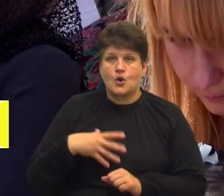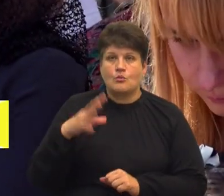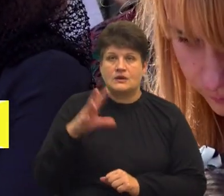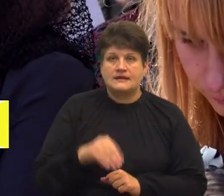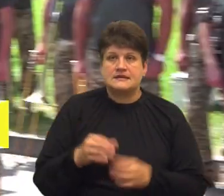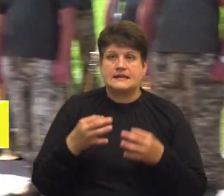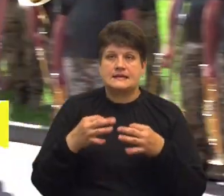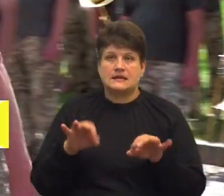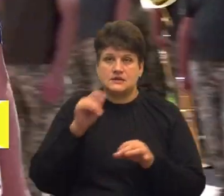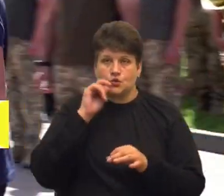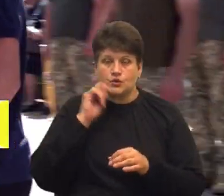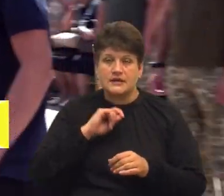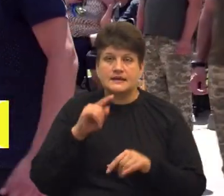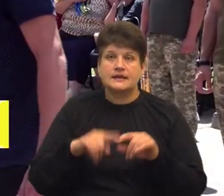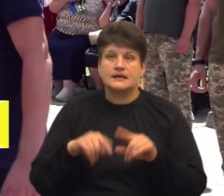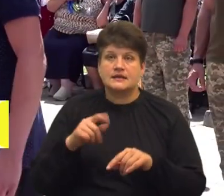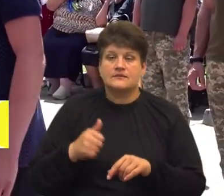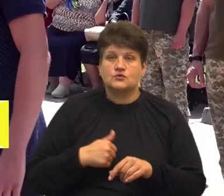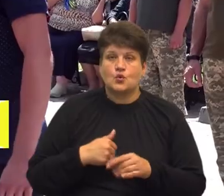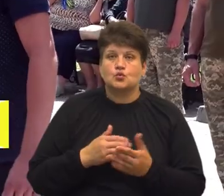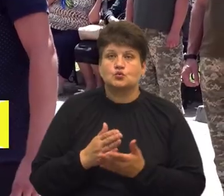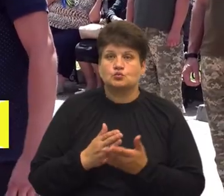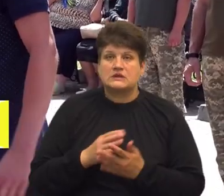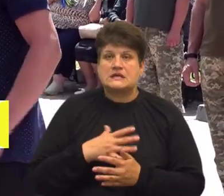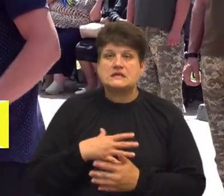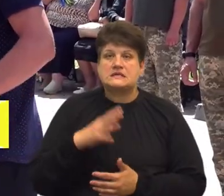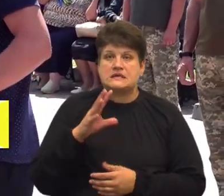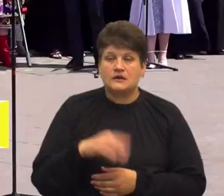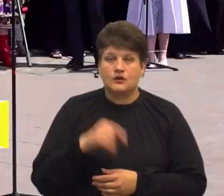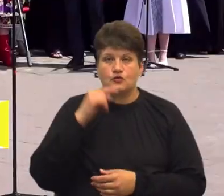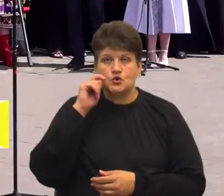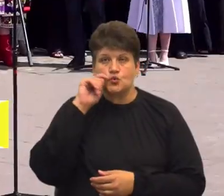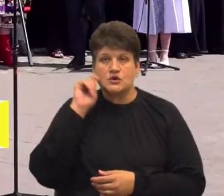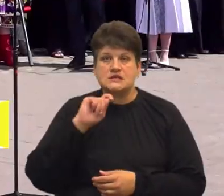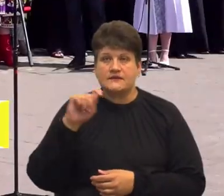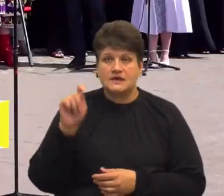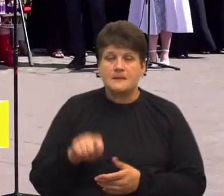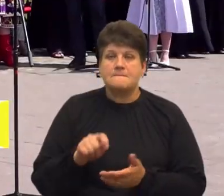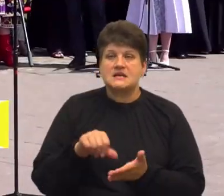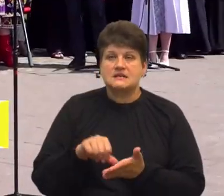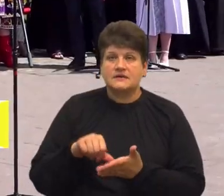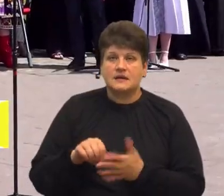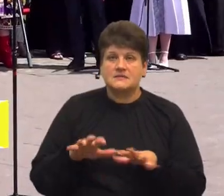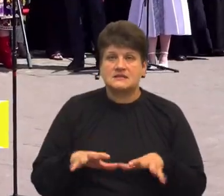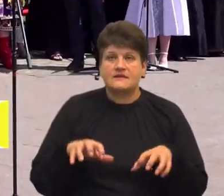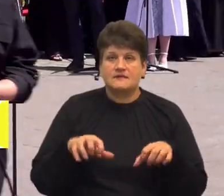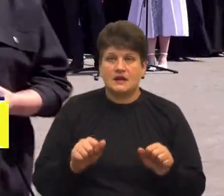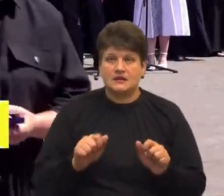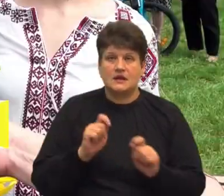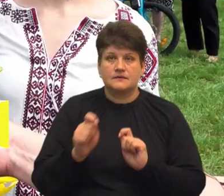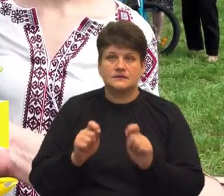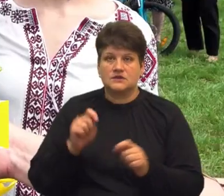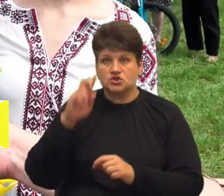рідним військовослужбовців які загинули у російсько-українській війні представники місцевої влади вручають державні нагороди